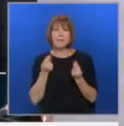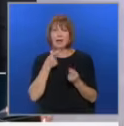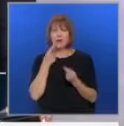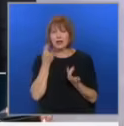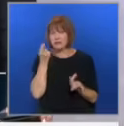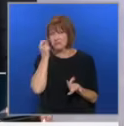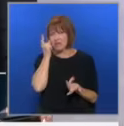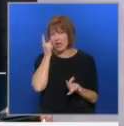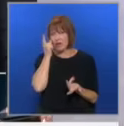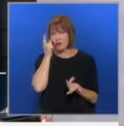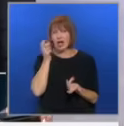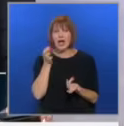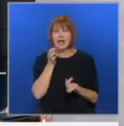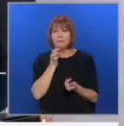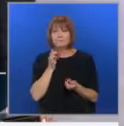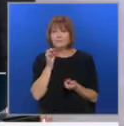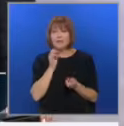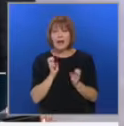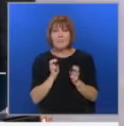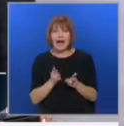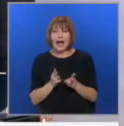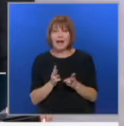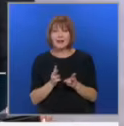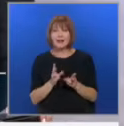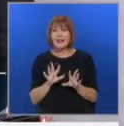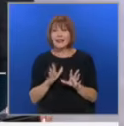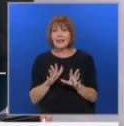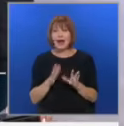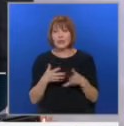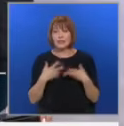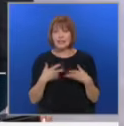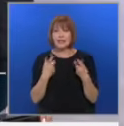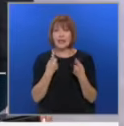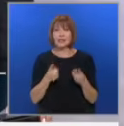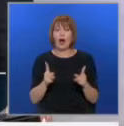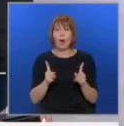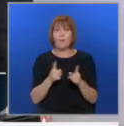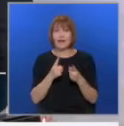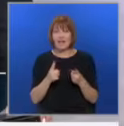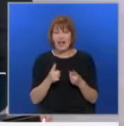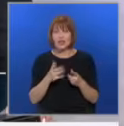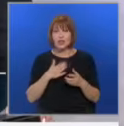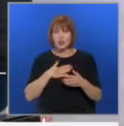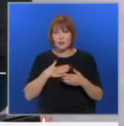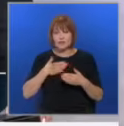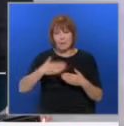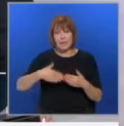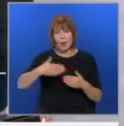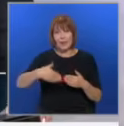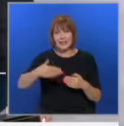странно, защото няма как да иска някой да управлява и да реализира собствените си приоритети, както вече казах, тогава,